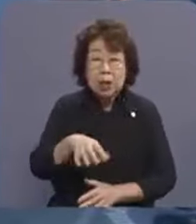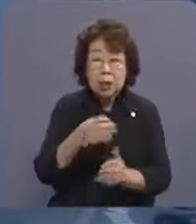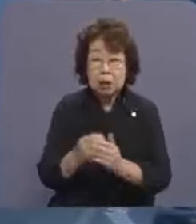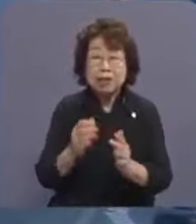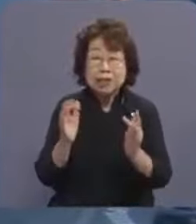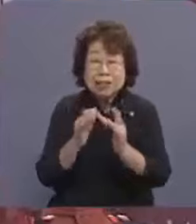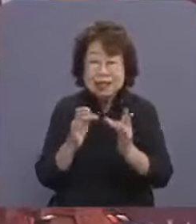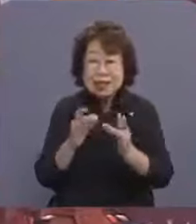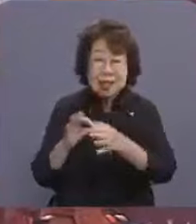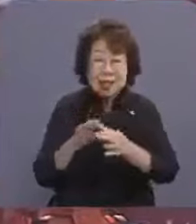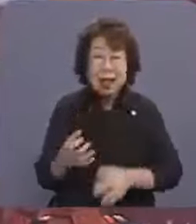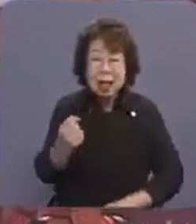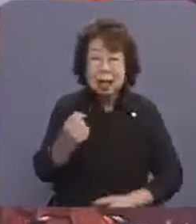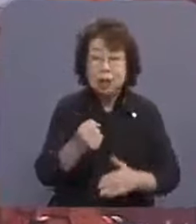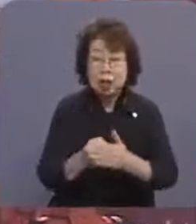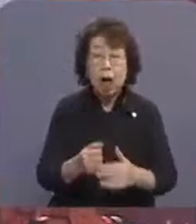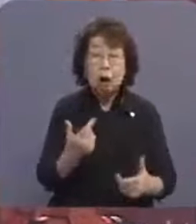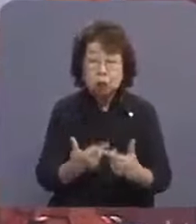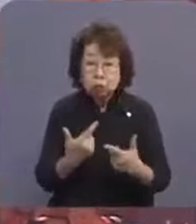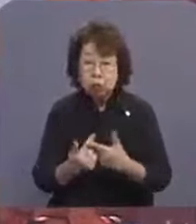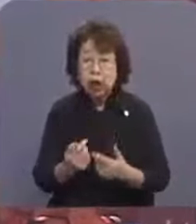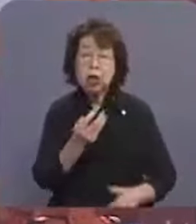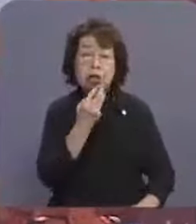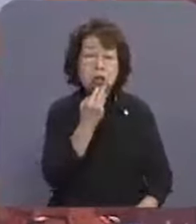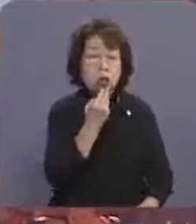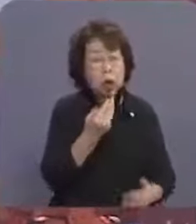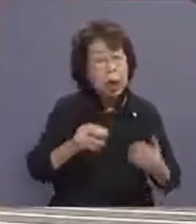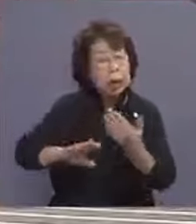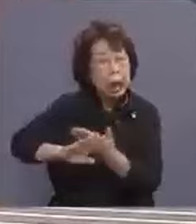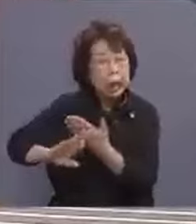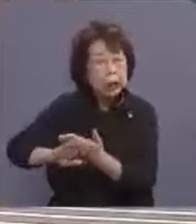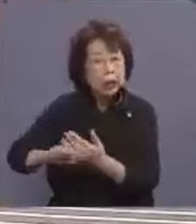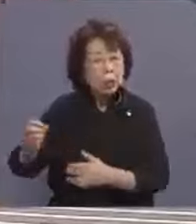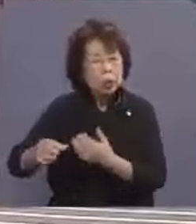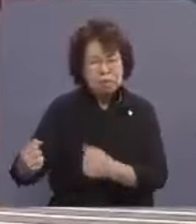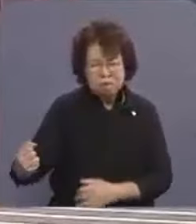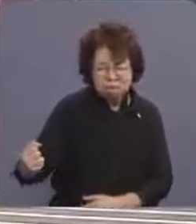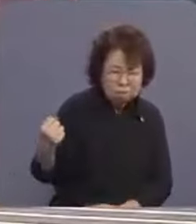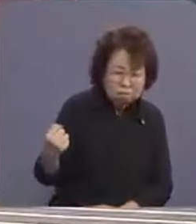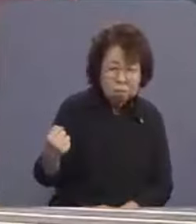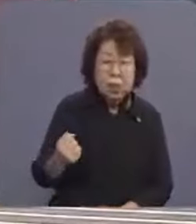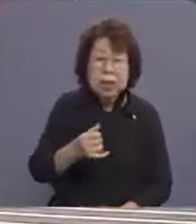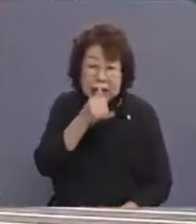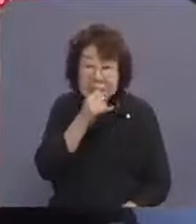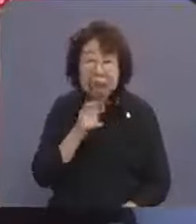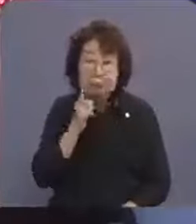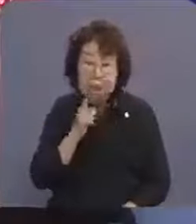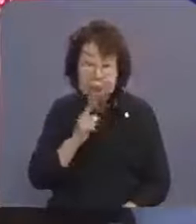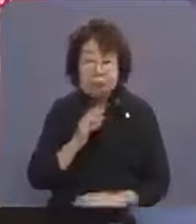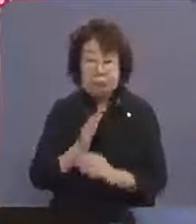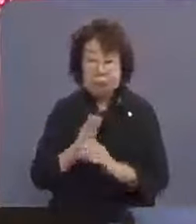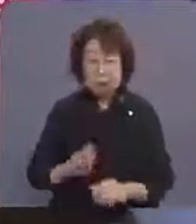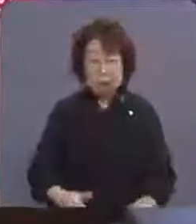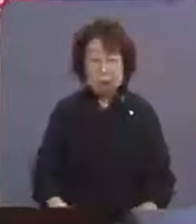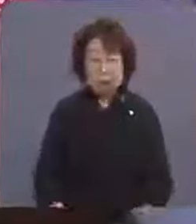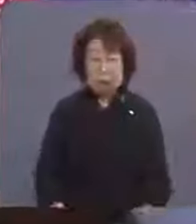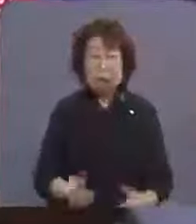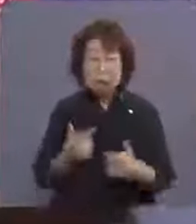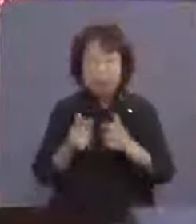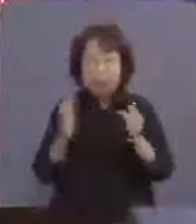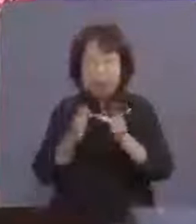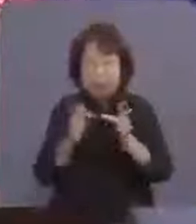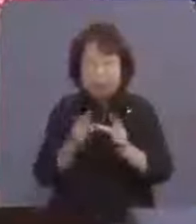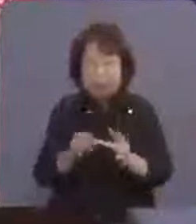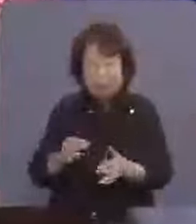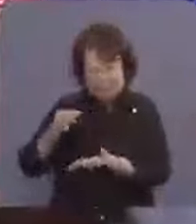기술이 쓰이고 있어서 부산이 수도권과 다른 또 다른 경쟁력이 있다는 지적도 있습니다 예 부산 디지털